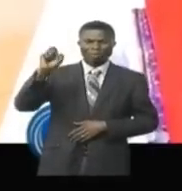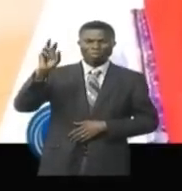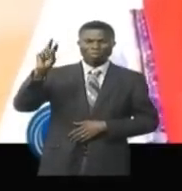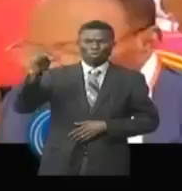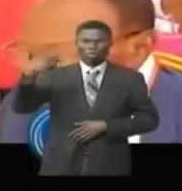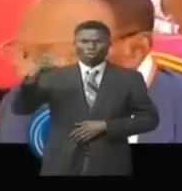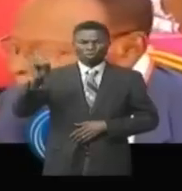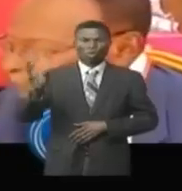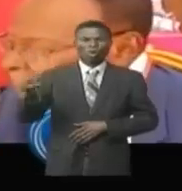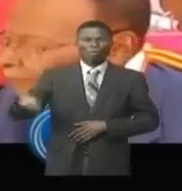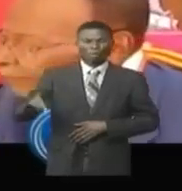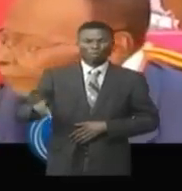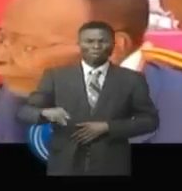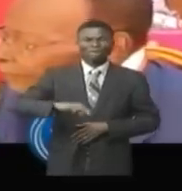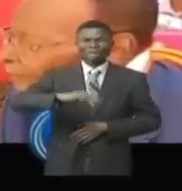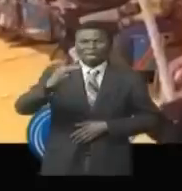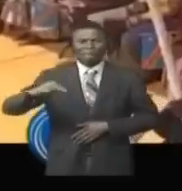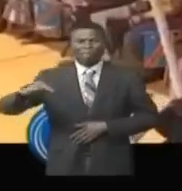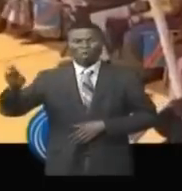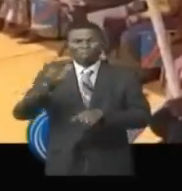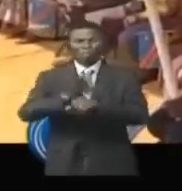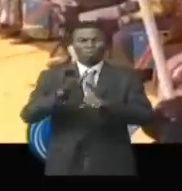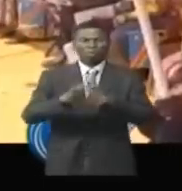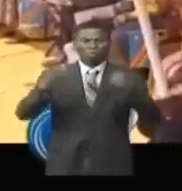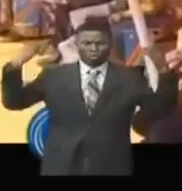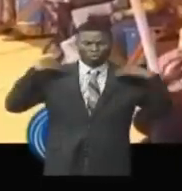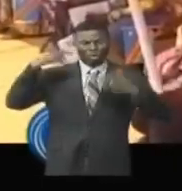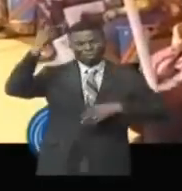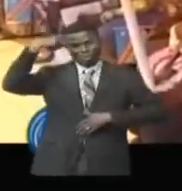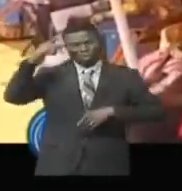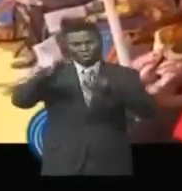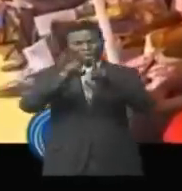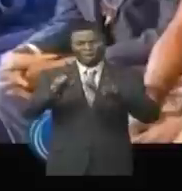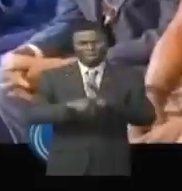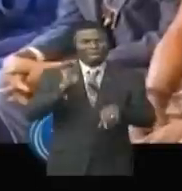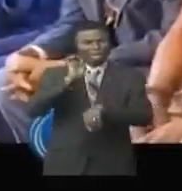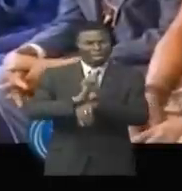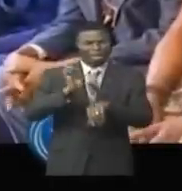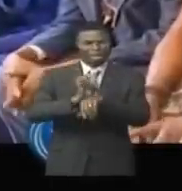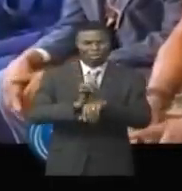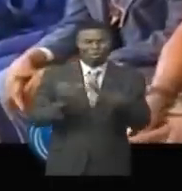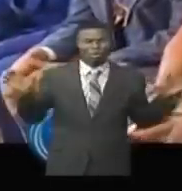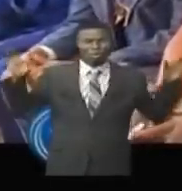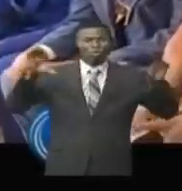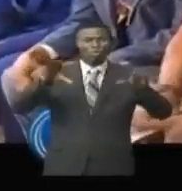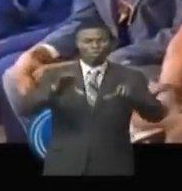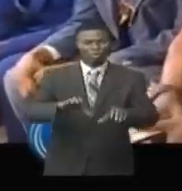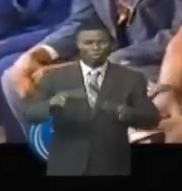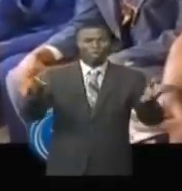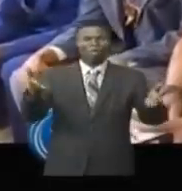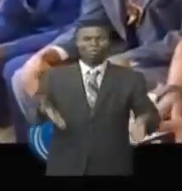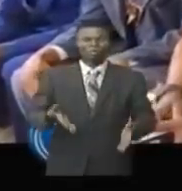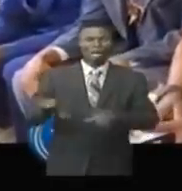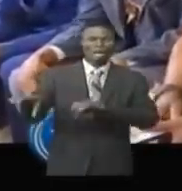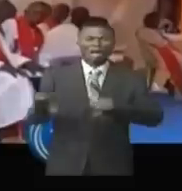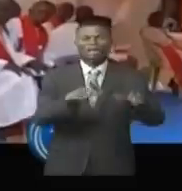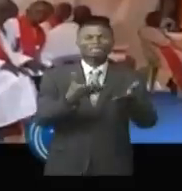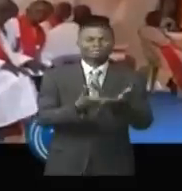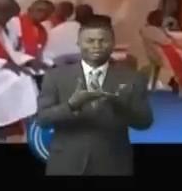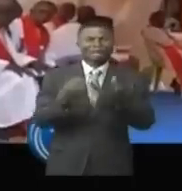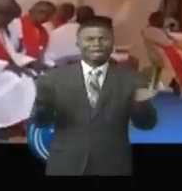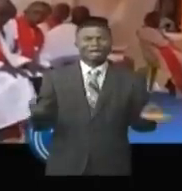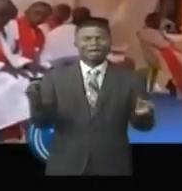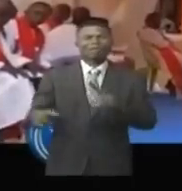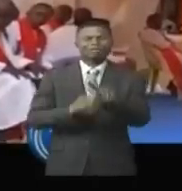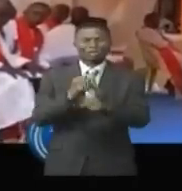du Maniema. Plusieurs autorités, tant politiques qu'ecclésiastiques, ont rehaussé de leur présence cette cérémonie,